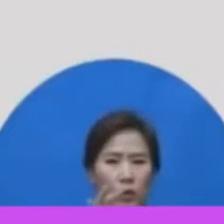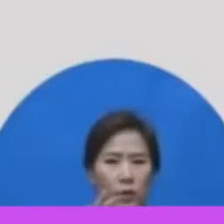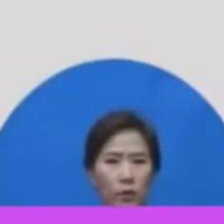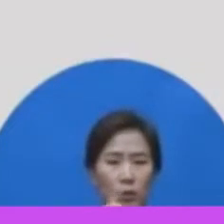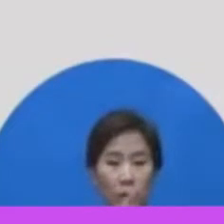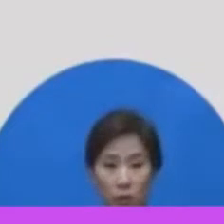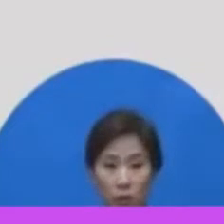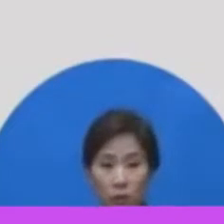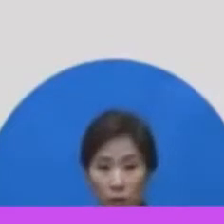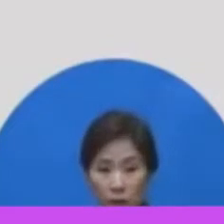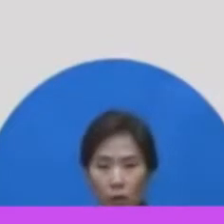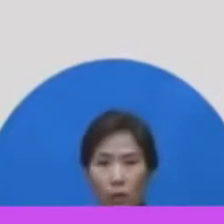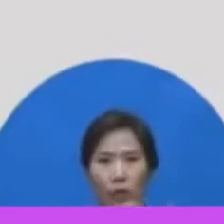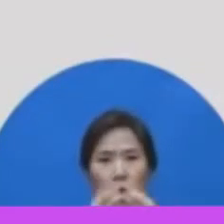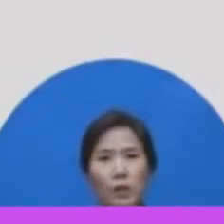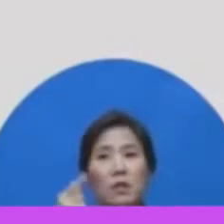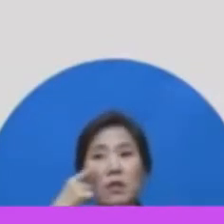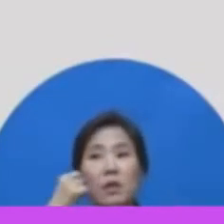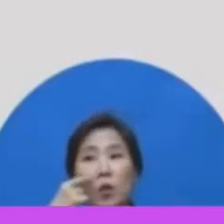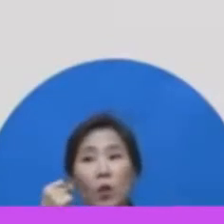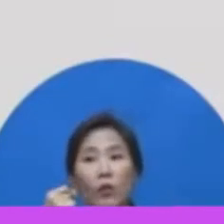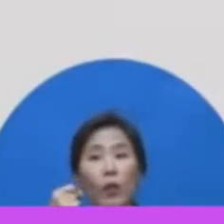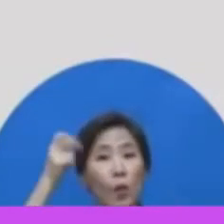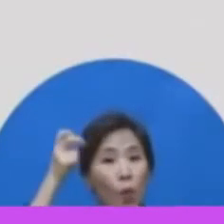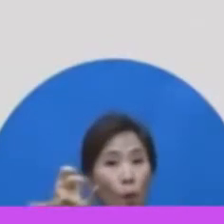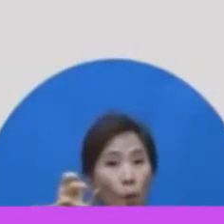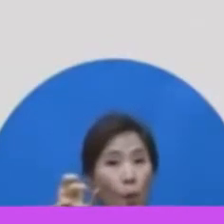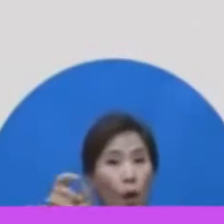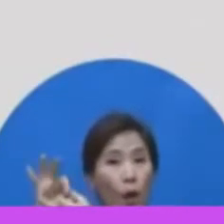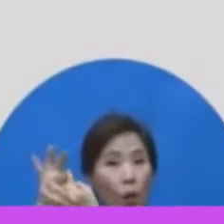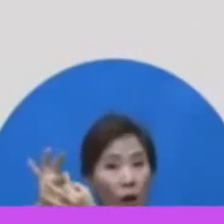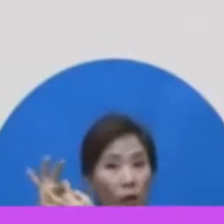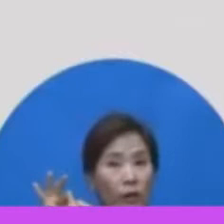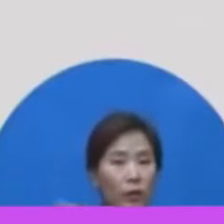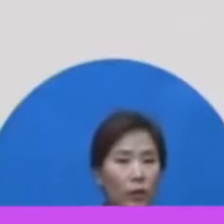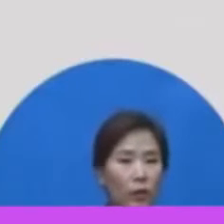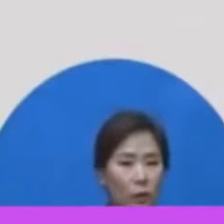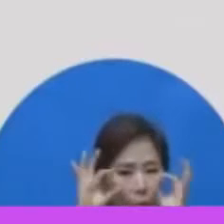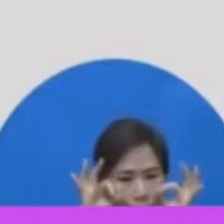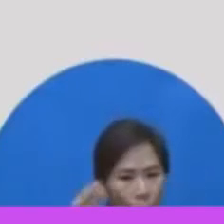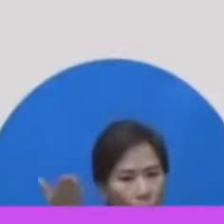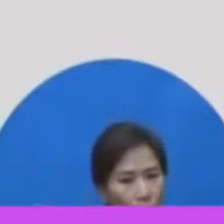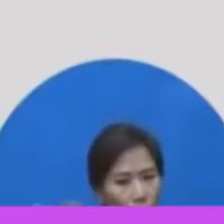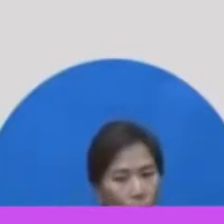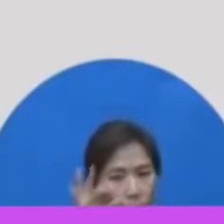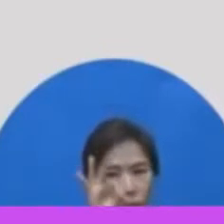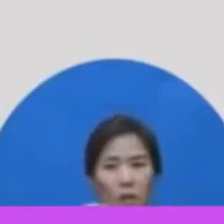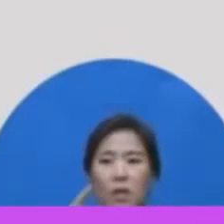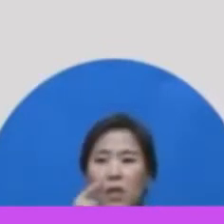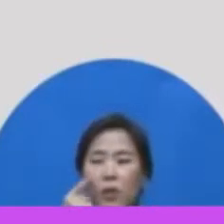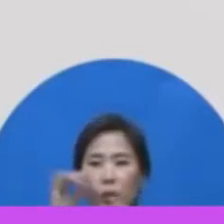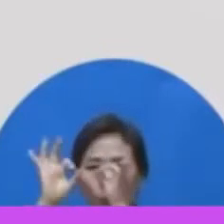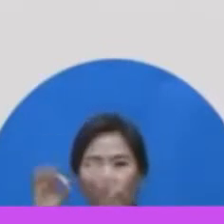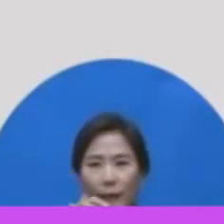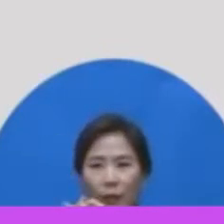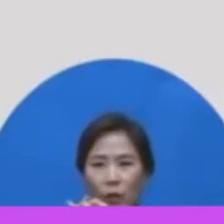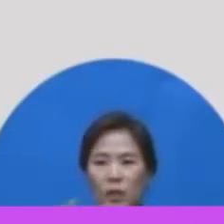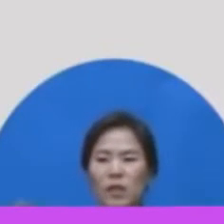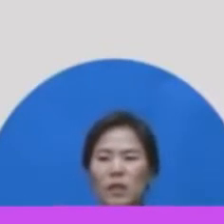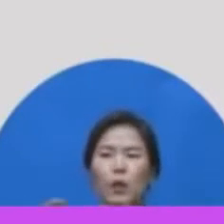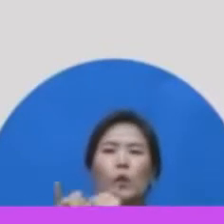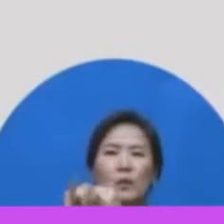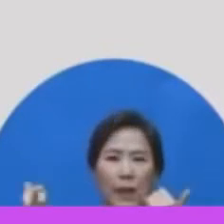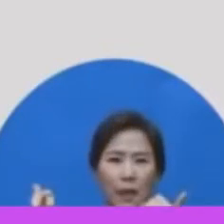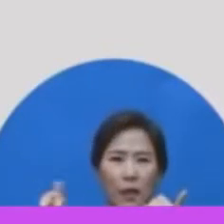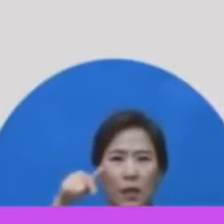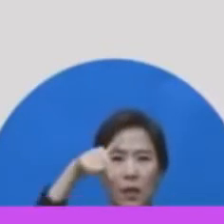보통 이제 일본 헌법과 관련해서 보니까 일본도 똑같이 근로자라고, 그러니까